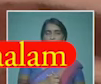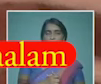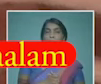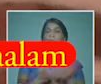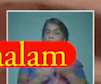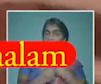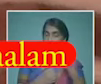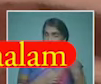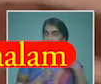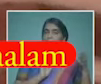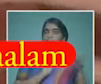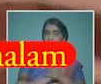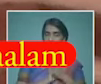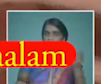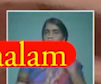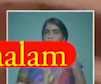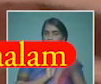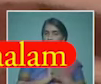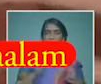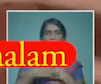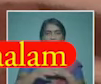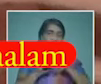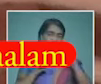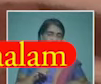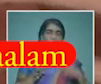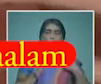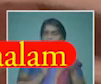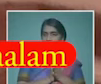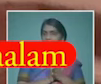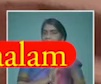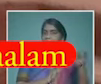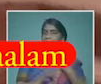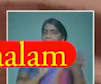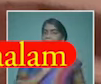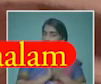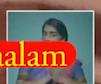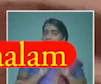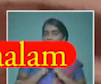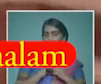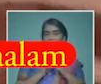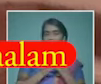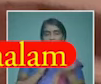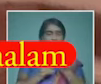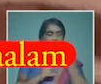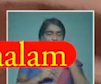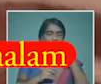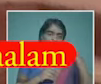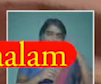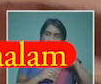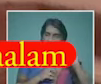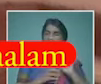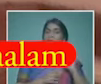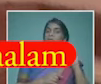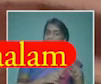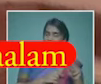நானும் பிரச்சனைகளுக்கு தீர்வு காண்பேன் என்று நம்புகின்றேன். அதே போல இந்த வவுனியா வடுக்குநாறு மலை ஆதிசிவன்